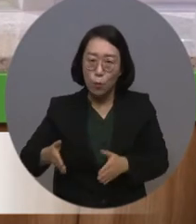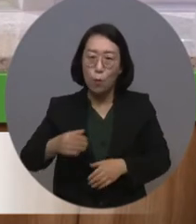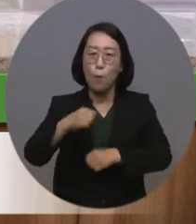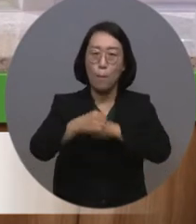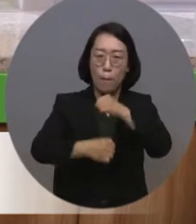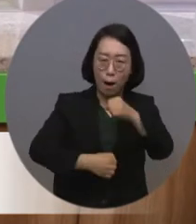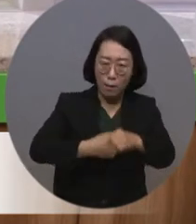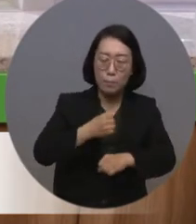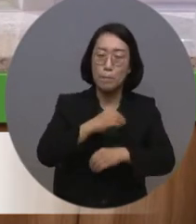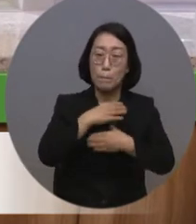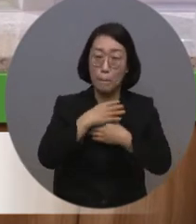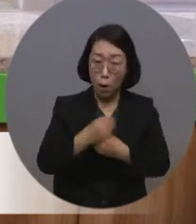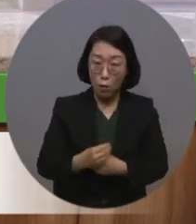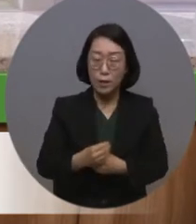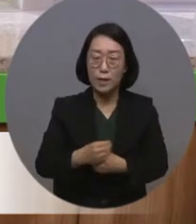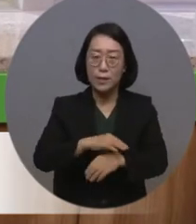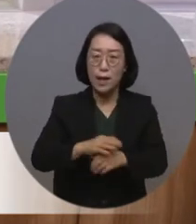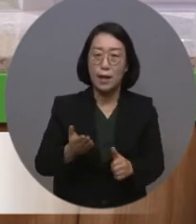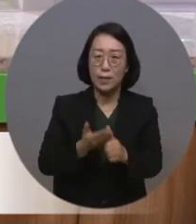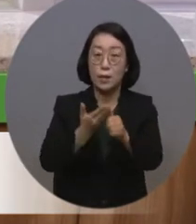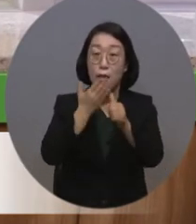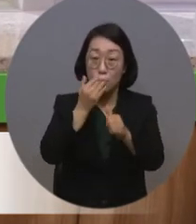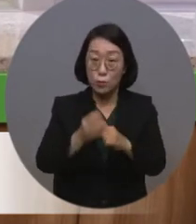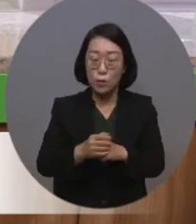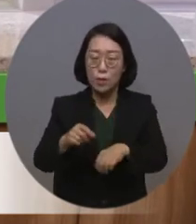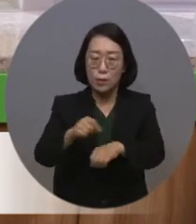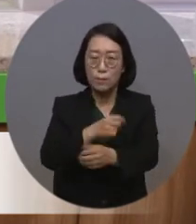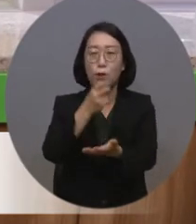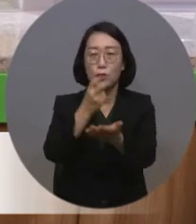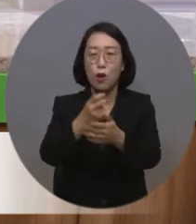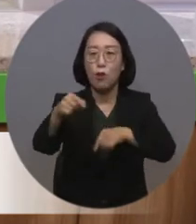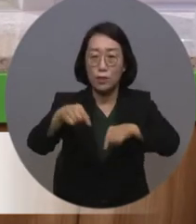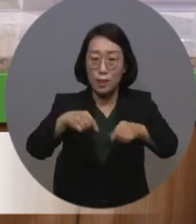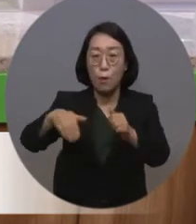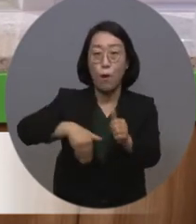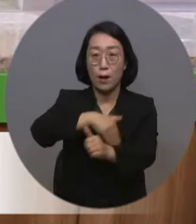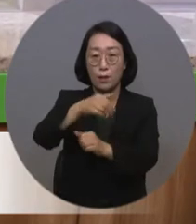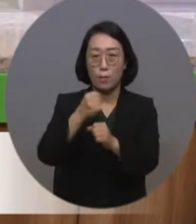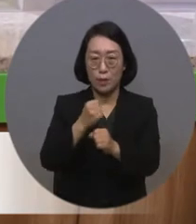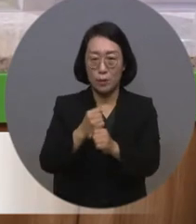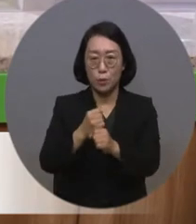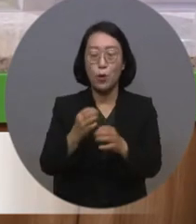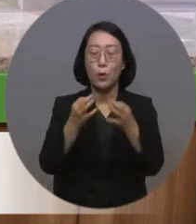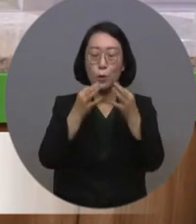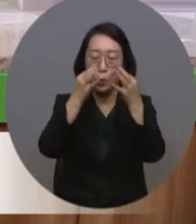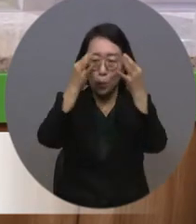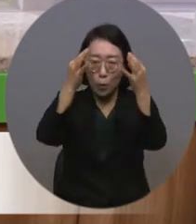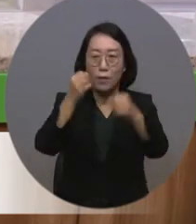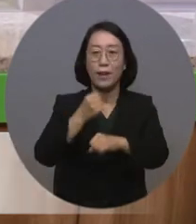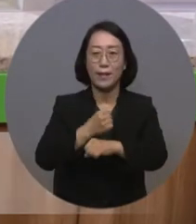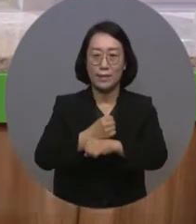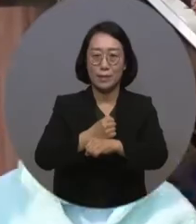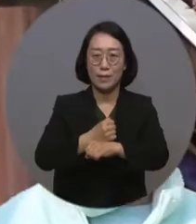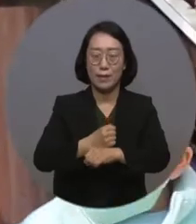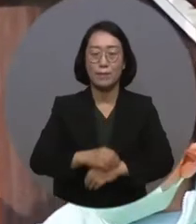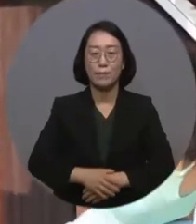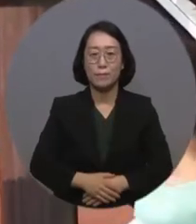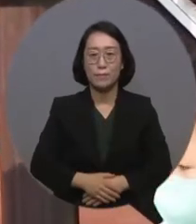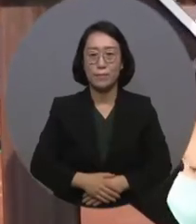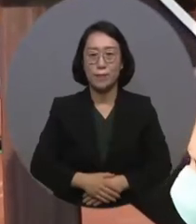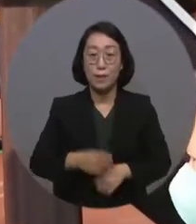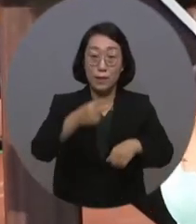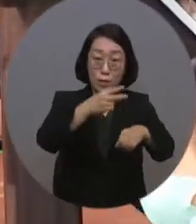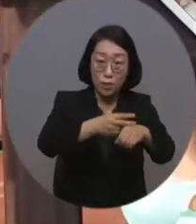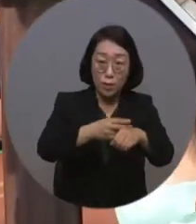있는 다양한 정책과 순천시만의 특색 있는 보육 환경을 만들어 나가도록 하겠습니다.